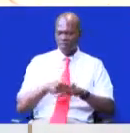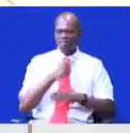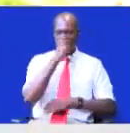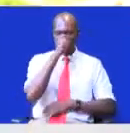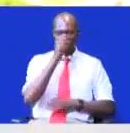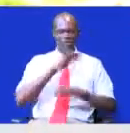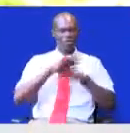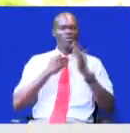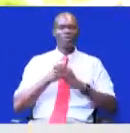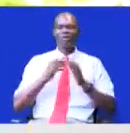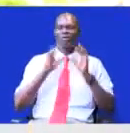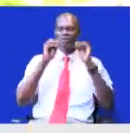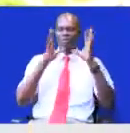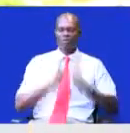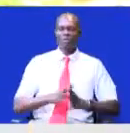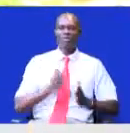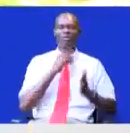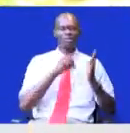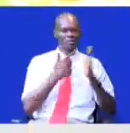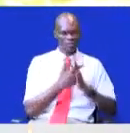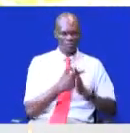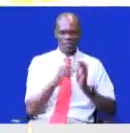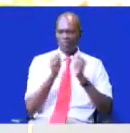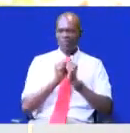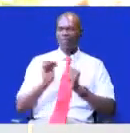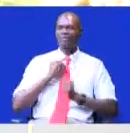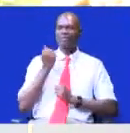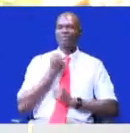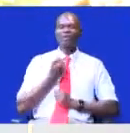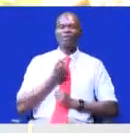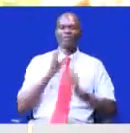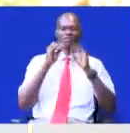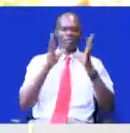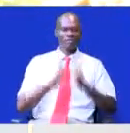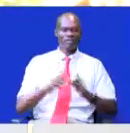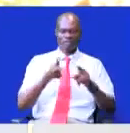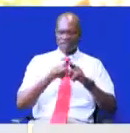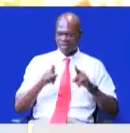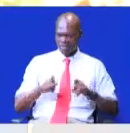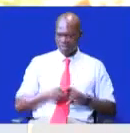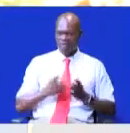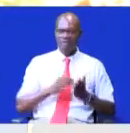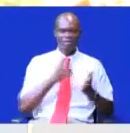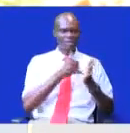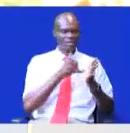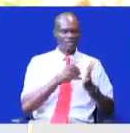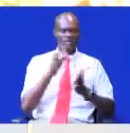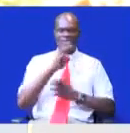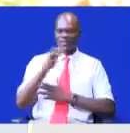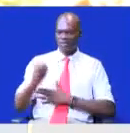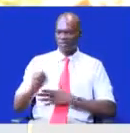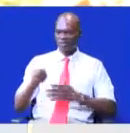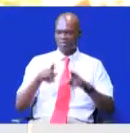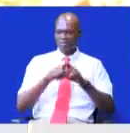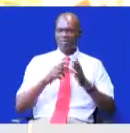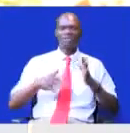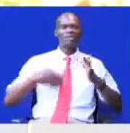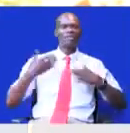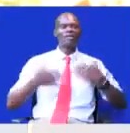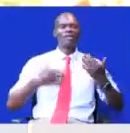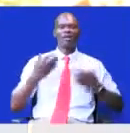mangima. Mokwongo achak gi jopuonj wetena. Oh, first of all, I wish them happy